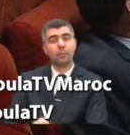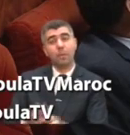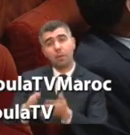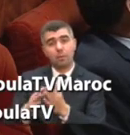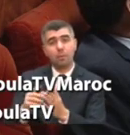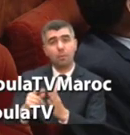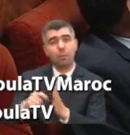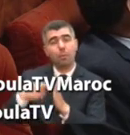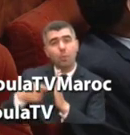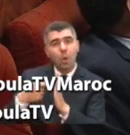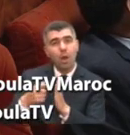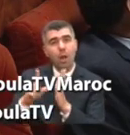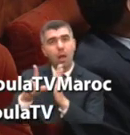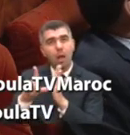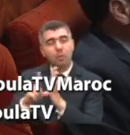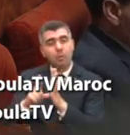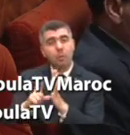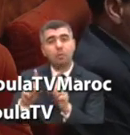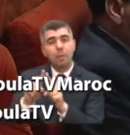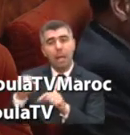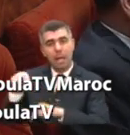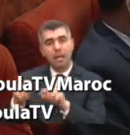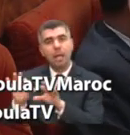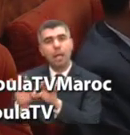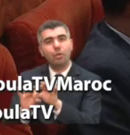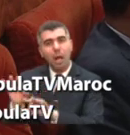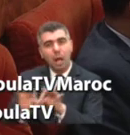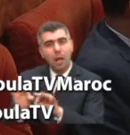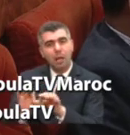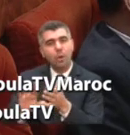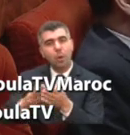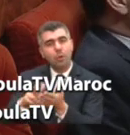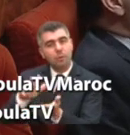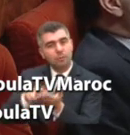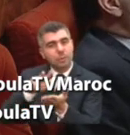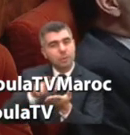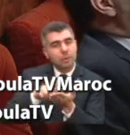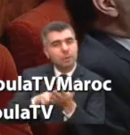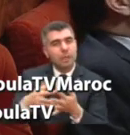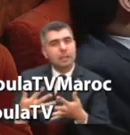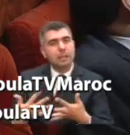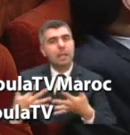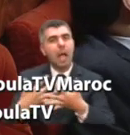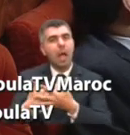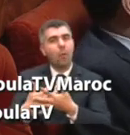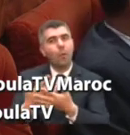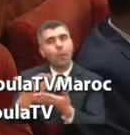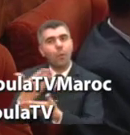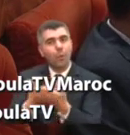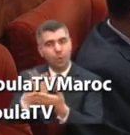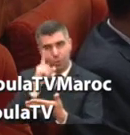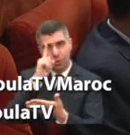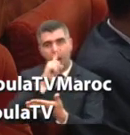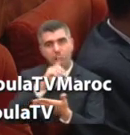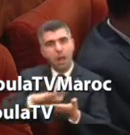المشروعين يتضمنان واحد الكم هائل من التوصيات، فلذلك ينبغي أن نتعاون جميعا لكي تفي